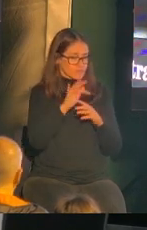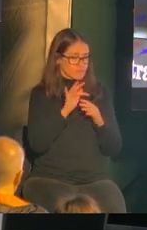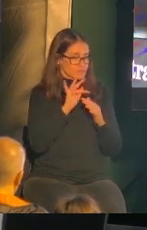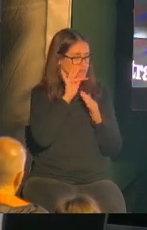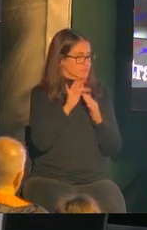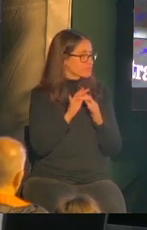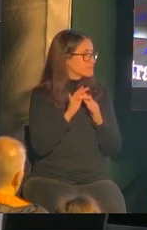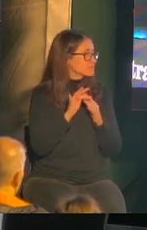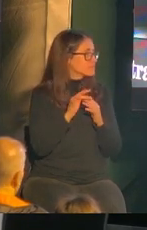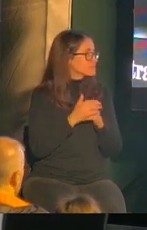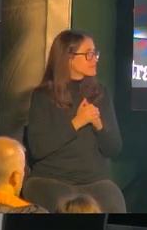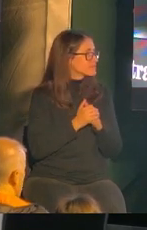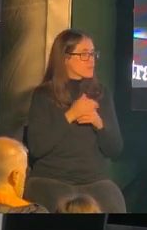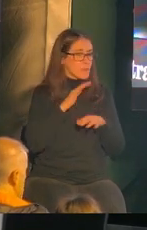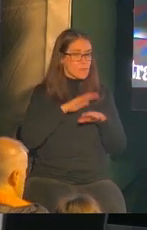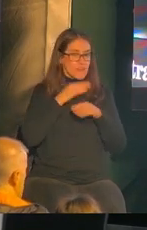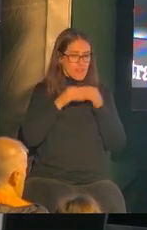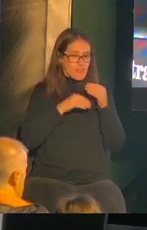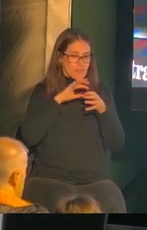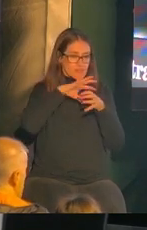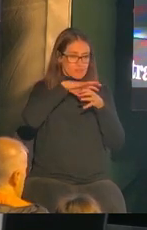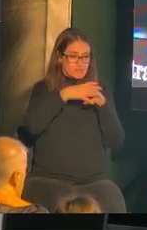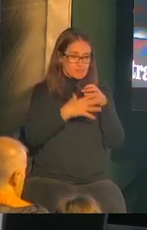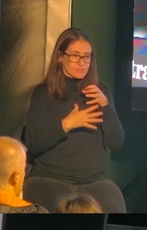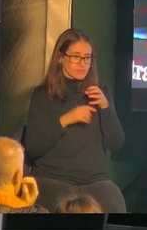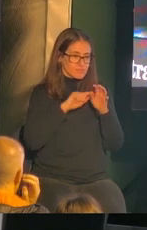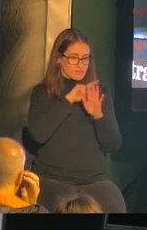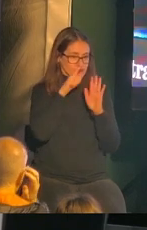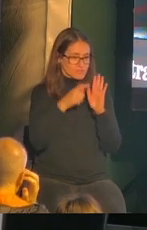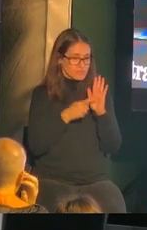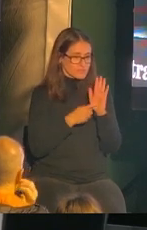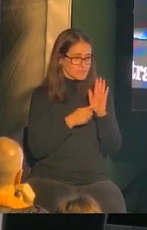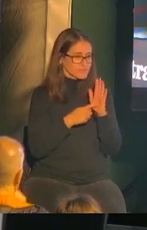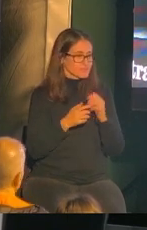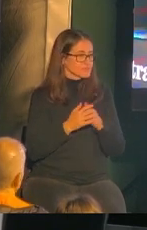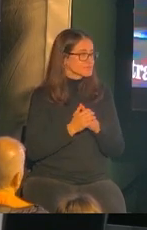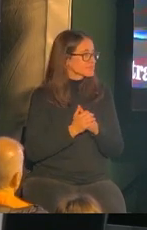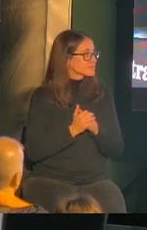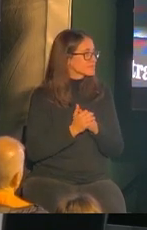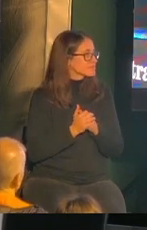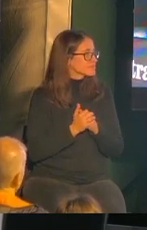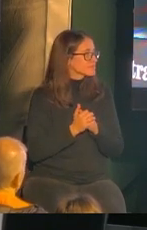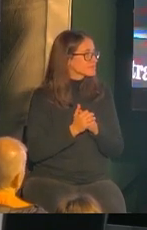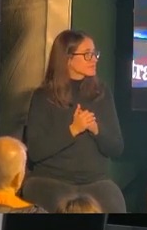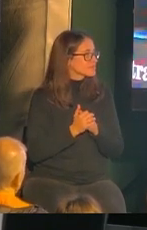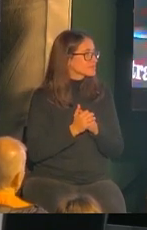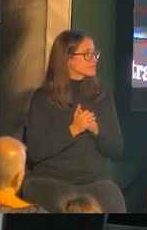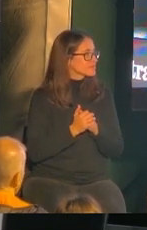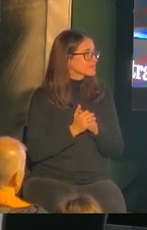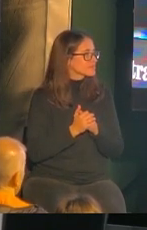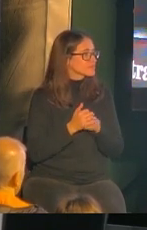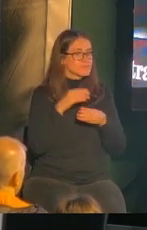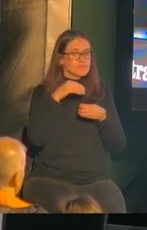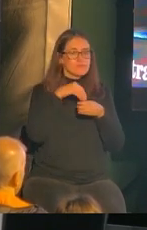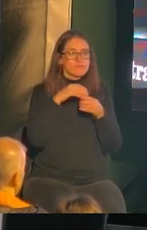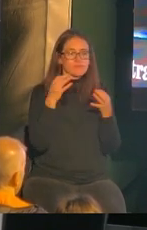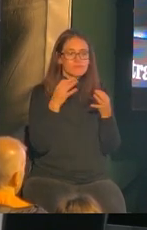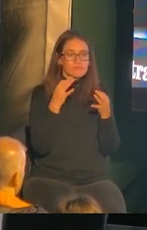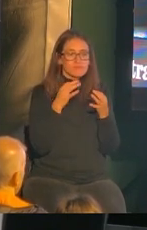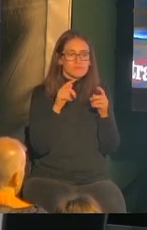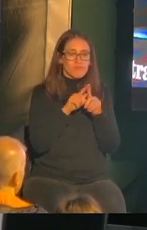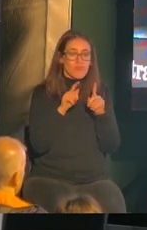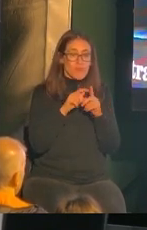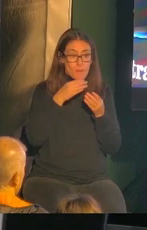bany per cobrir tot l'individual. El que faré, que està composat per una pasta